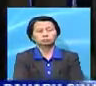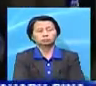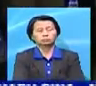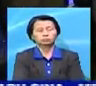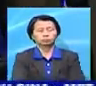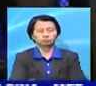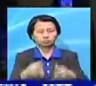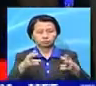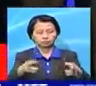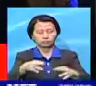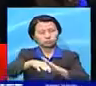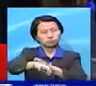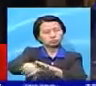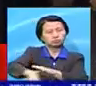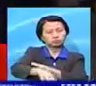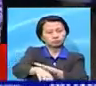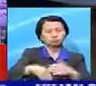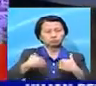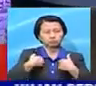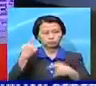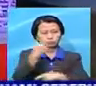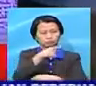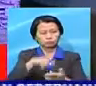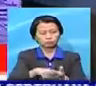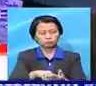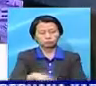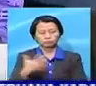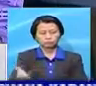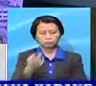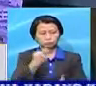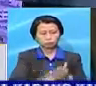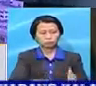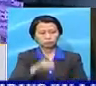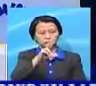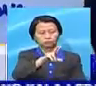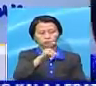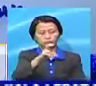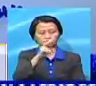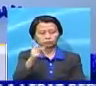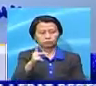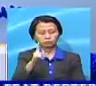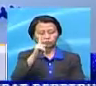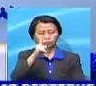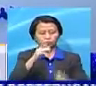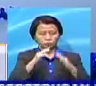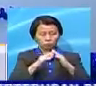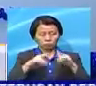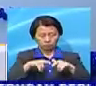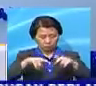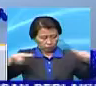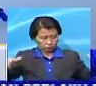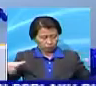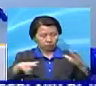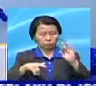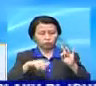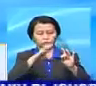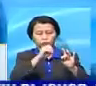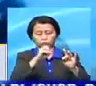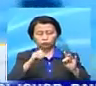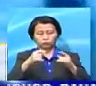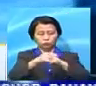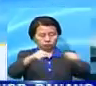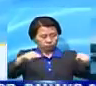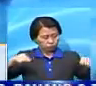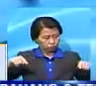Pelancaran dan sesi pengundiannya berlangsung hari ini. Kediaman berharga pada RM300,000 seunit itu berkeluasan 807 kaki